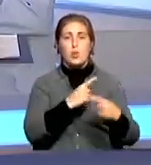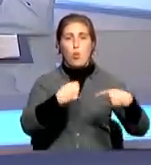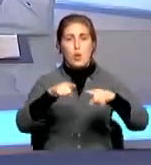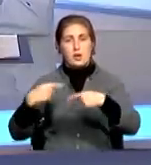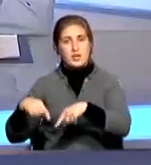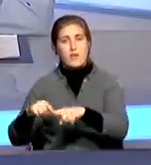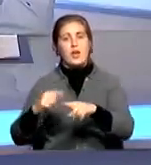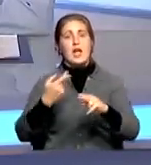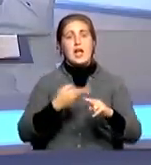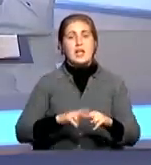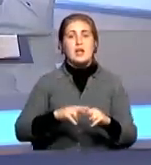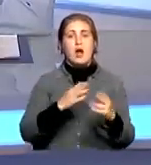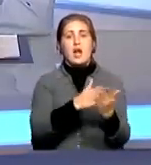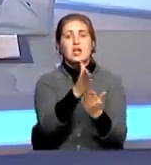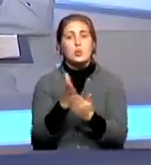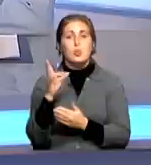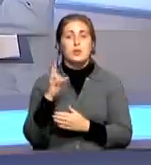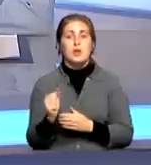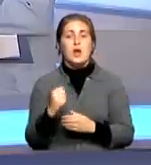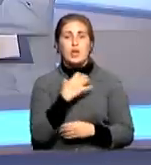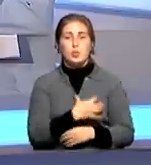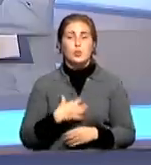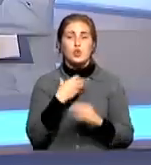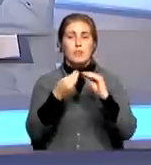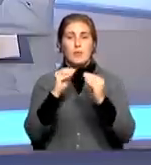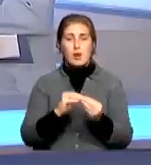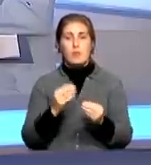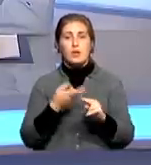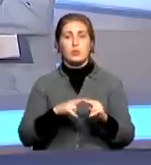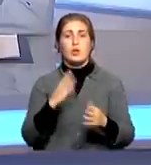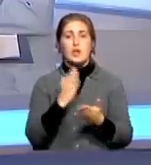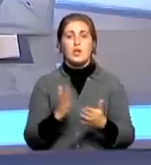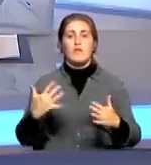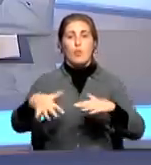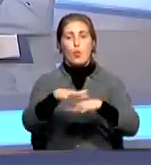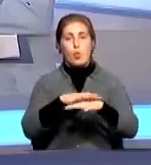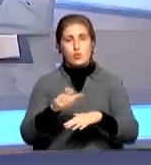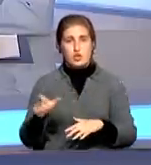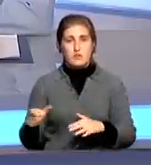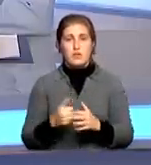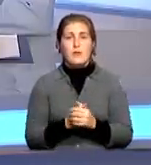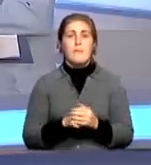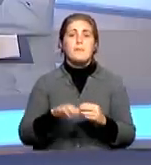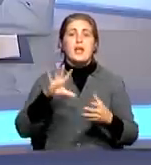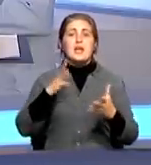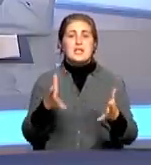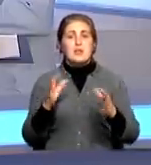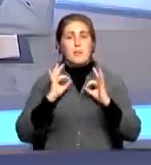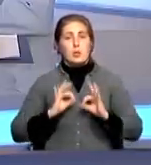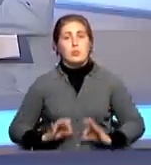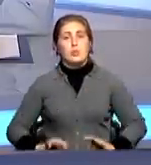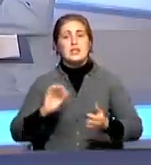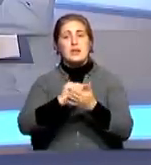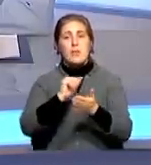соответственно, ориентирует на насущные проблемы, которые сегодня есть в обществе. Естественно, прокуратура занимается